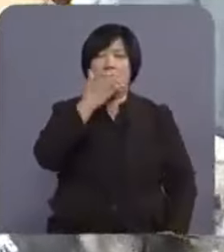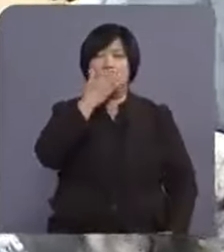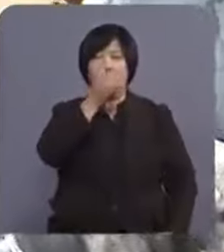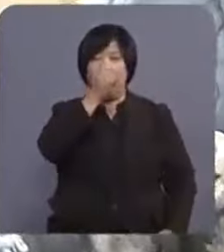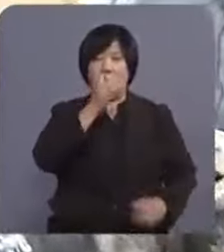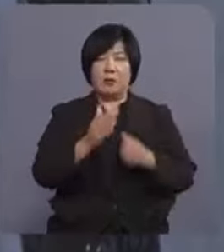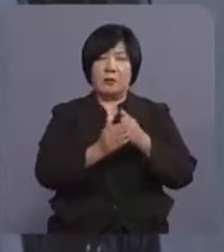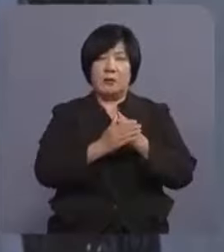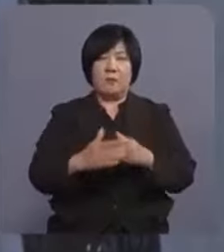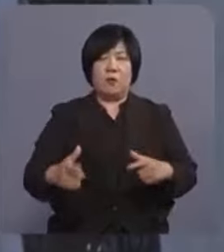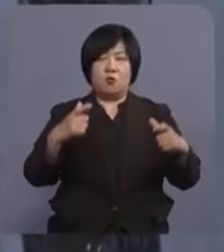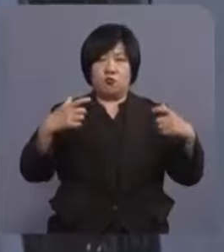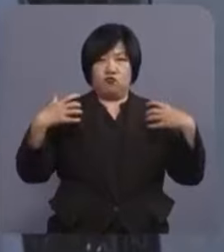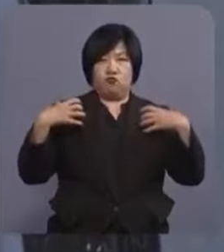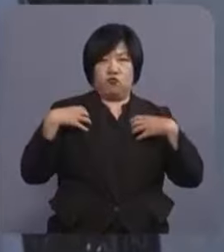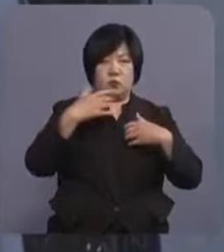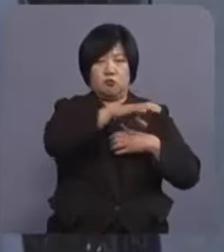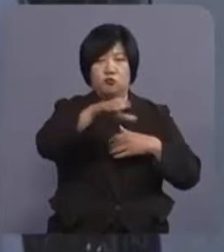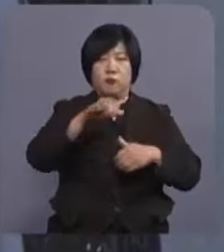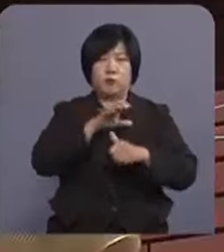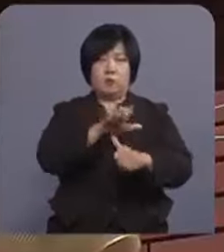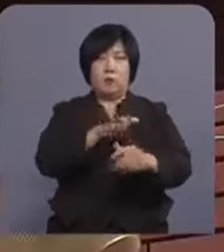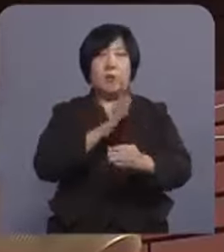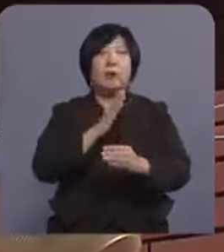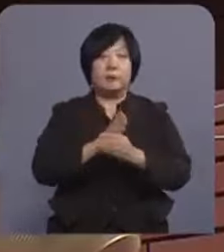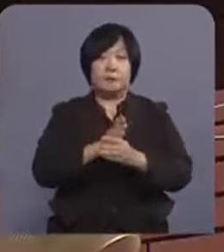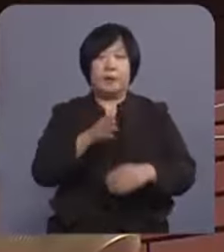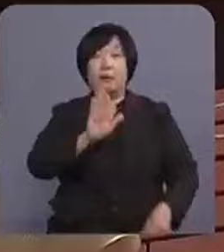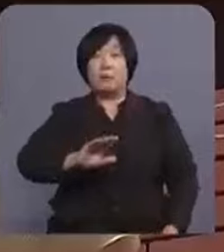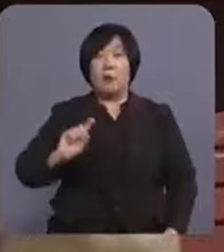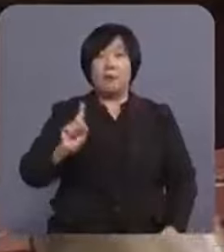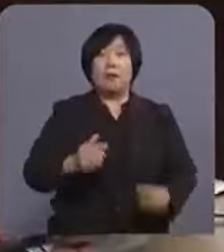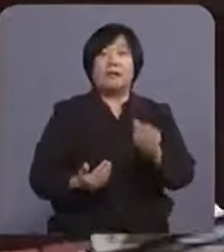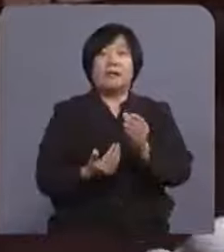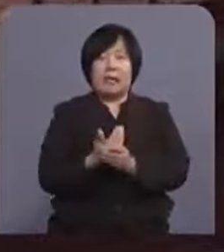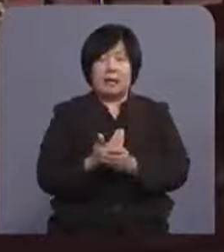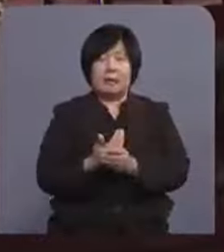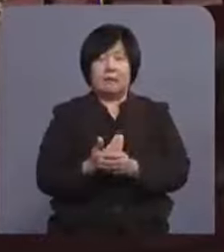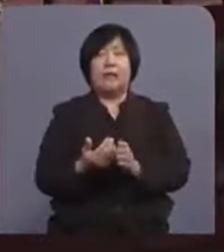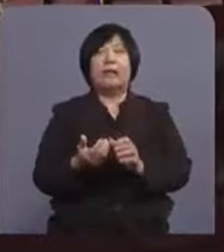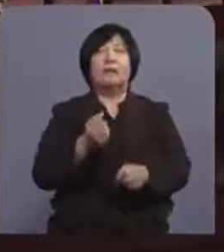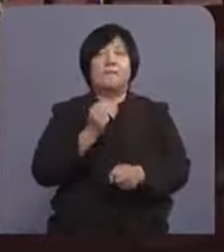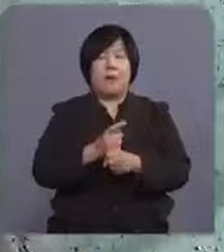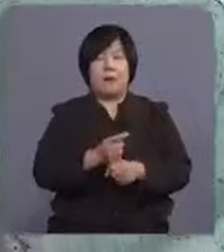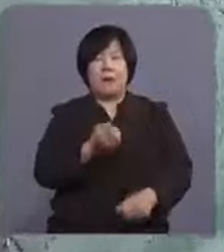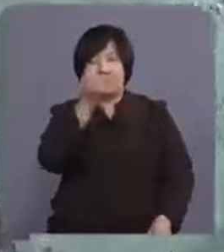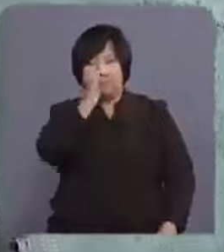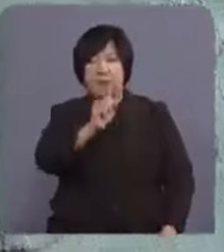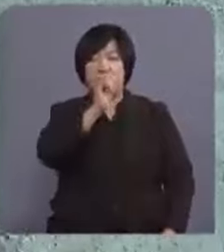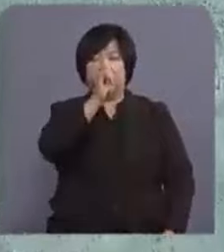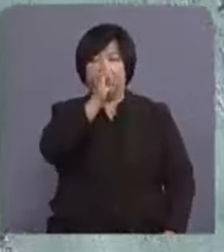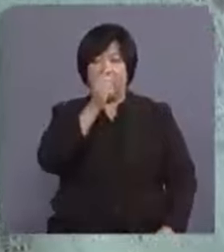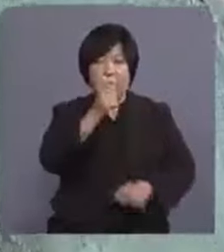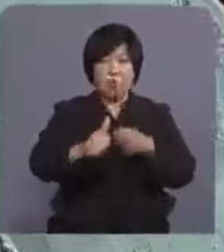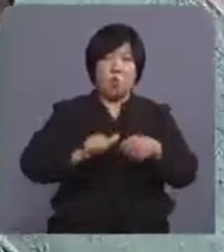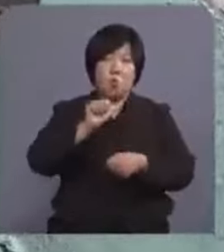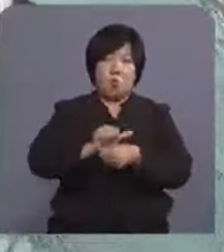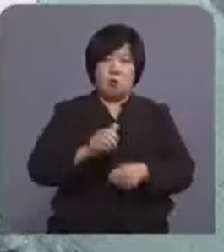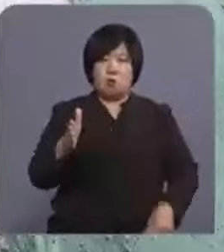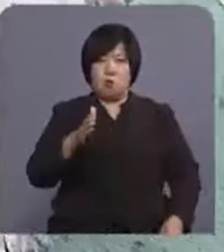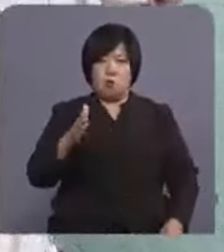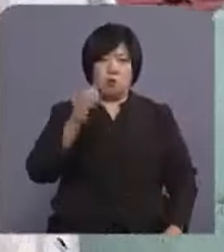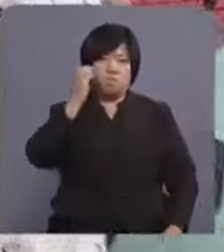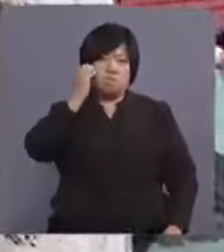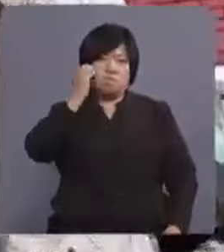관청이 주을 통하고 있는 상황 이미 됐습니다 운년 가까이 방치된이